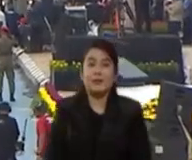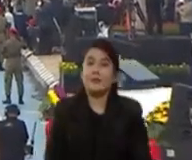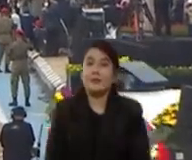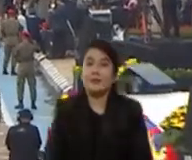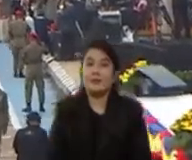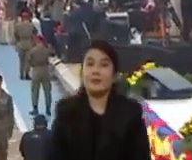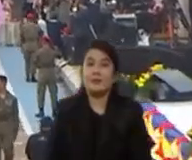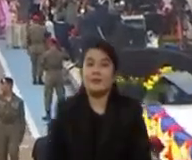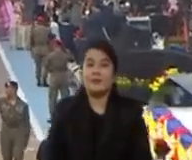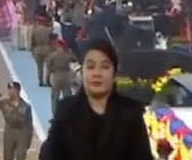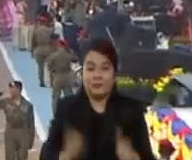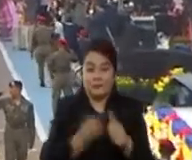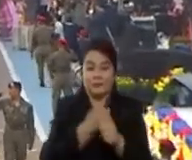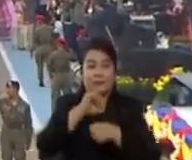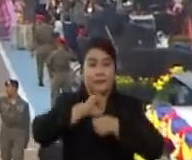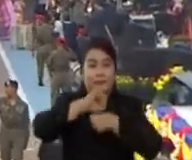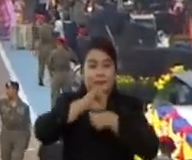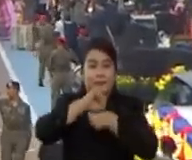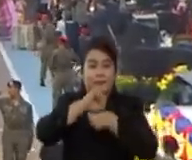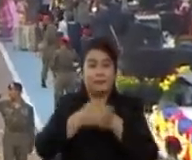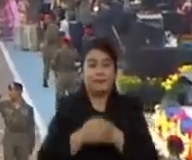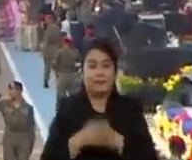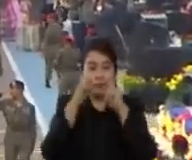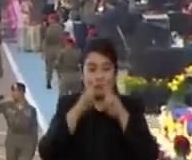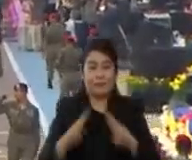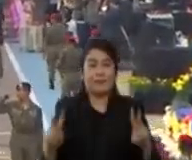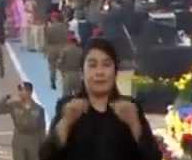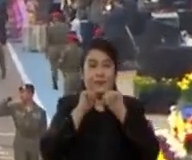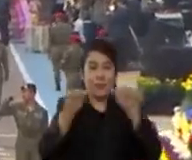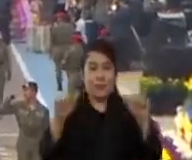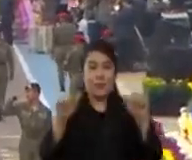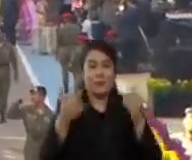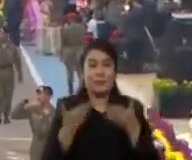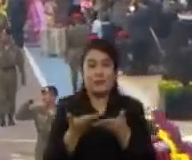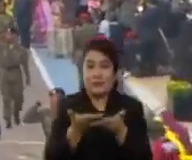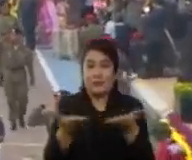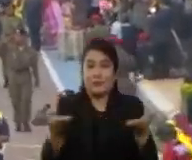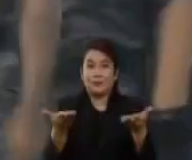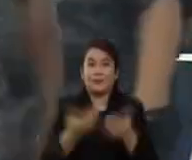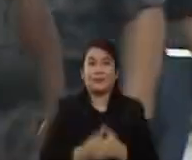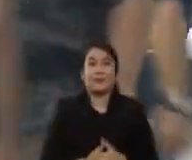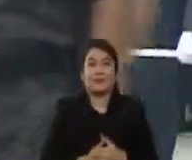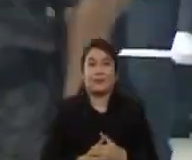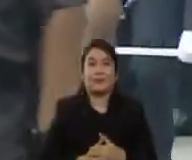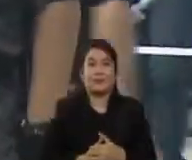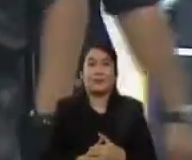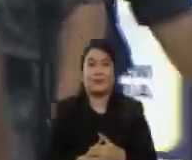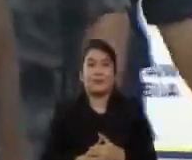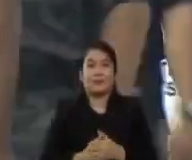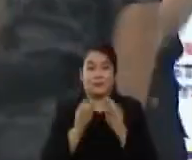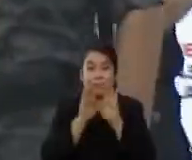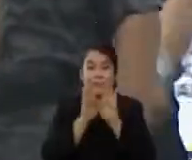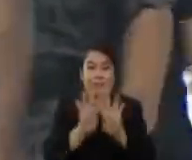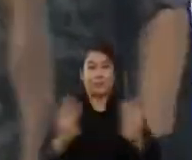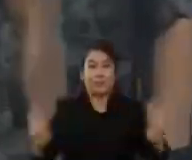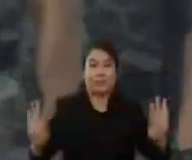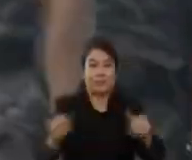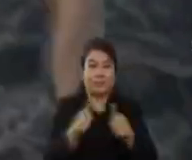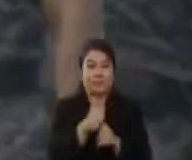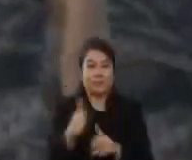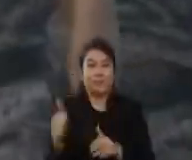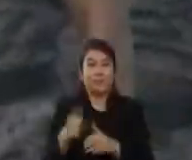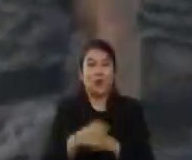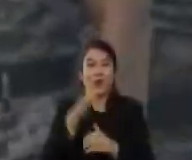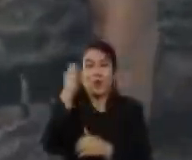Mendahului kontinjen pertama ketenteraman awam ialah Wira-Wira Barisan Harapan atau Frontliner, diketuai Tuan